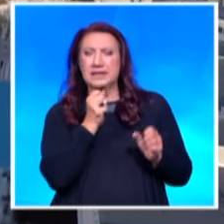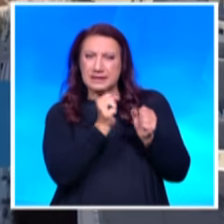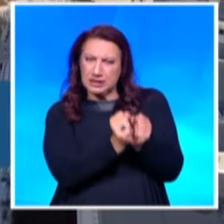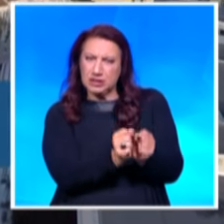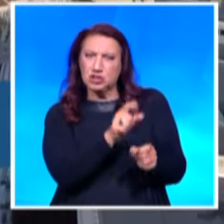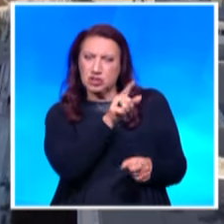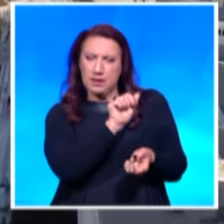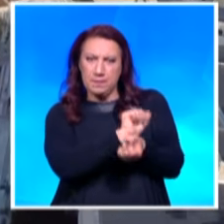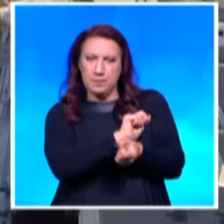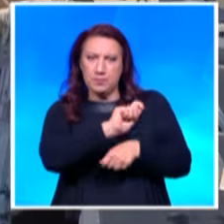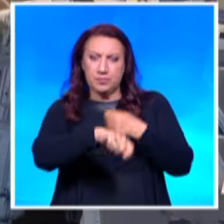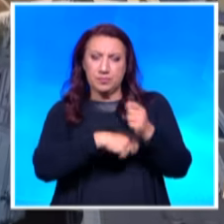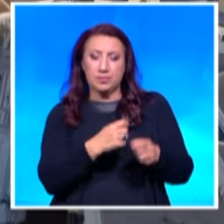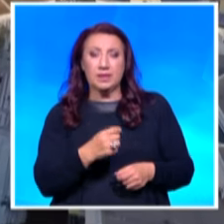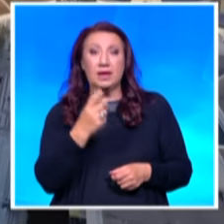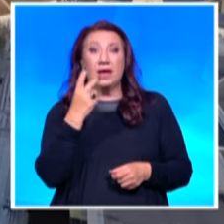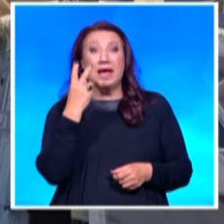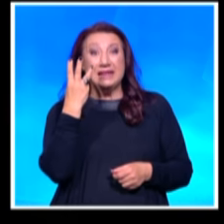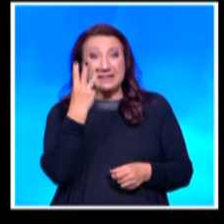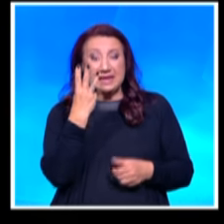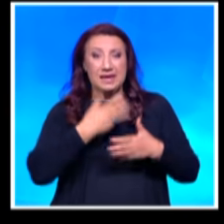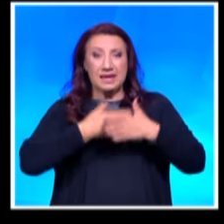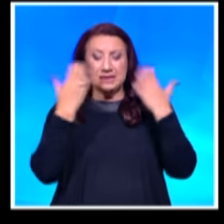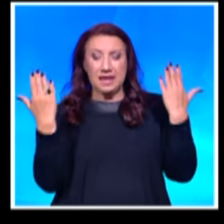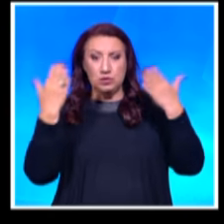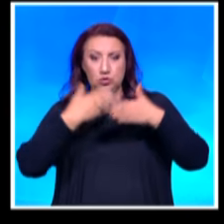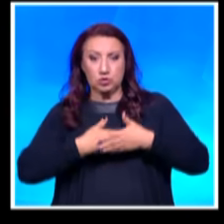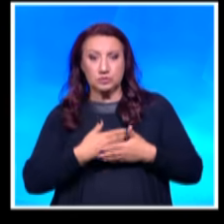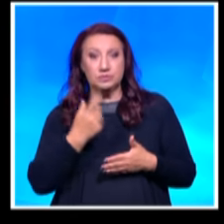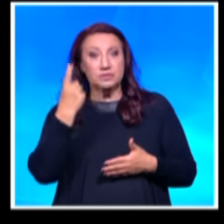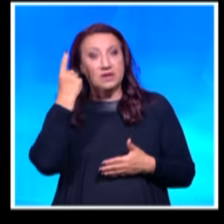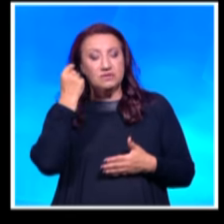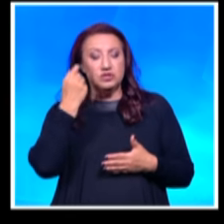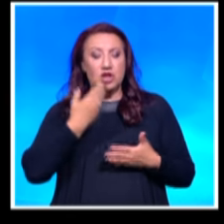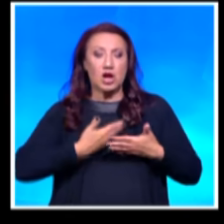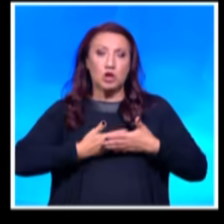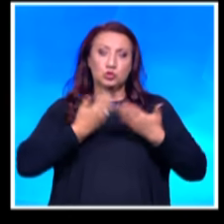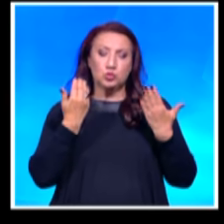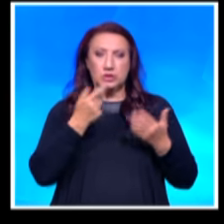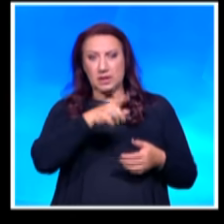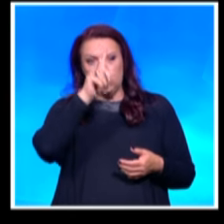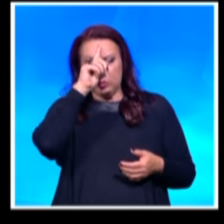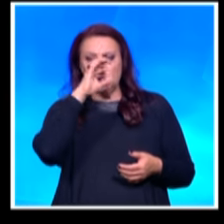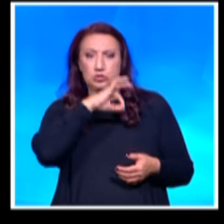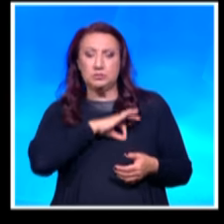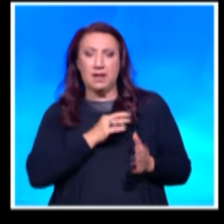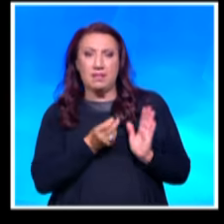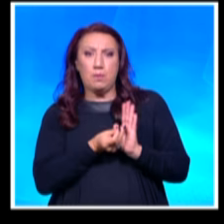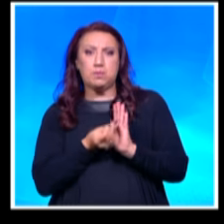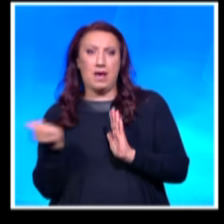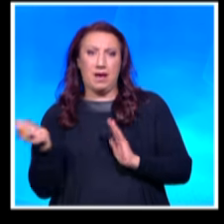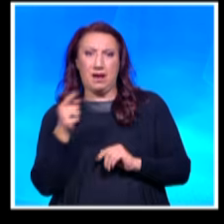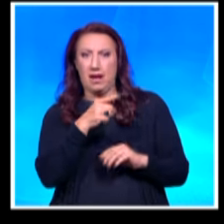денонощия. Вчера сутринта пострадалата е успяла да избяга от дома на